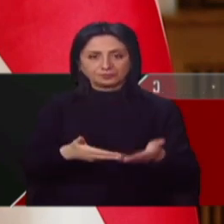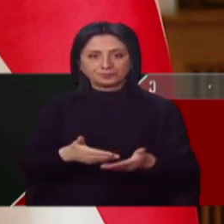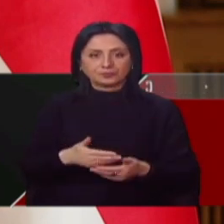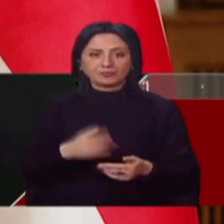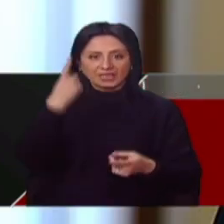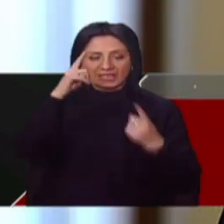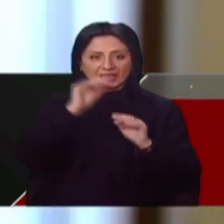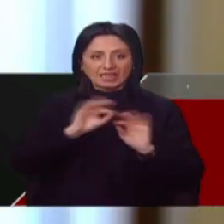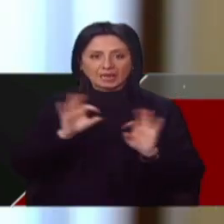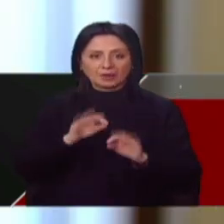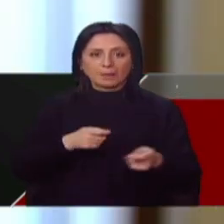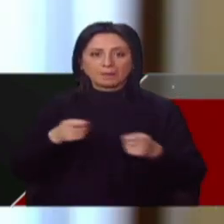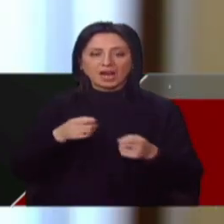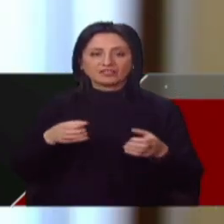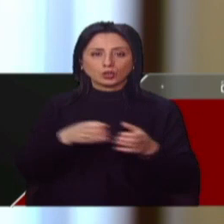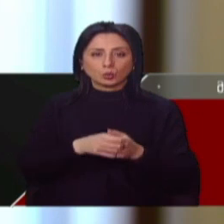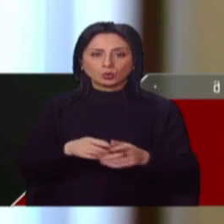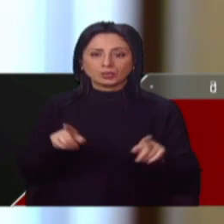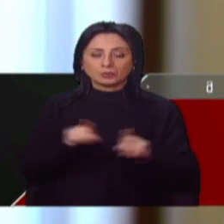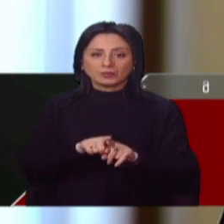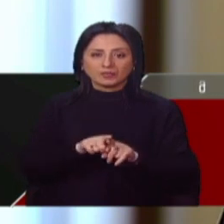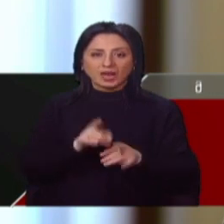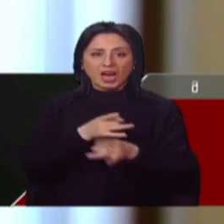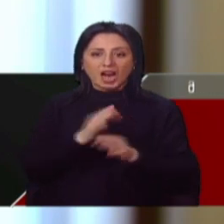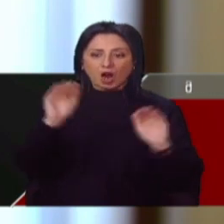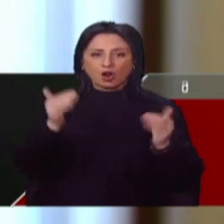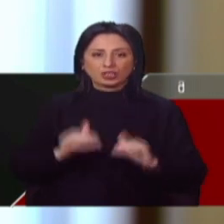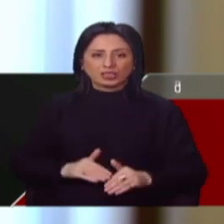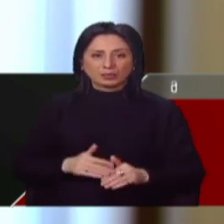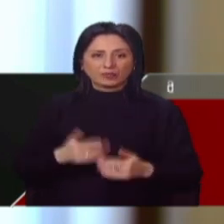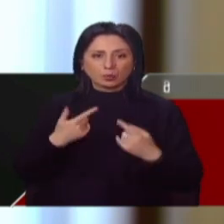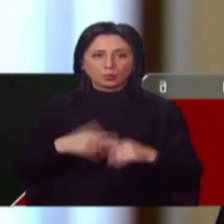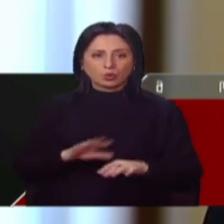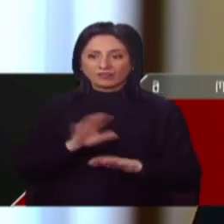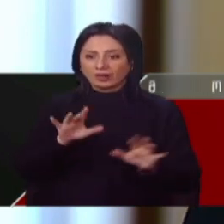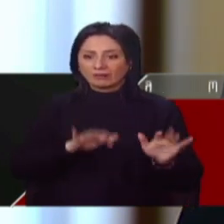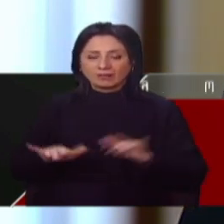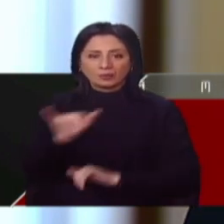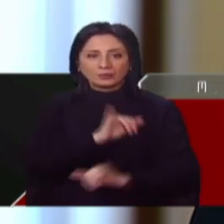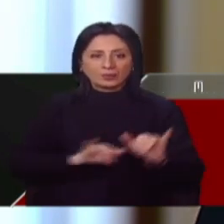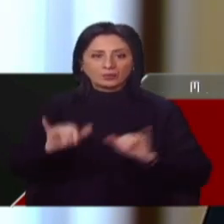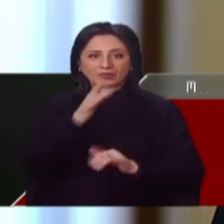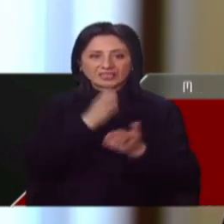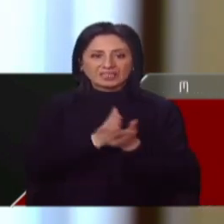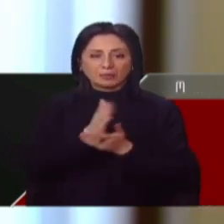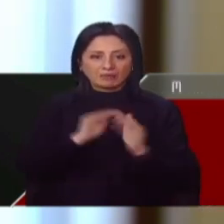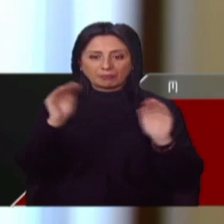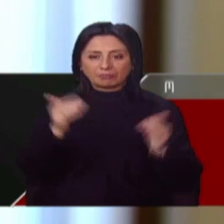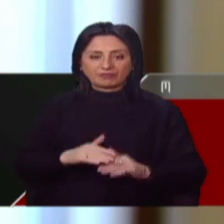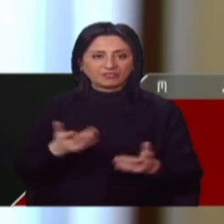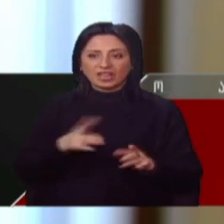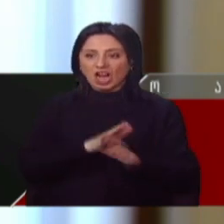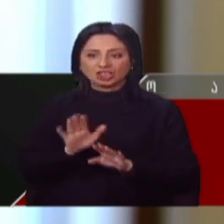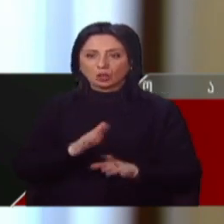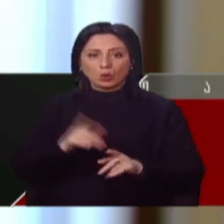შეთავაზებებიც, იდეებიც. Მართველი გუნდი იმდენად არის გაკოტრებული, იმდენად გამოხრა ყველა დაპირება წლების მანძილზე, რომ არც ერთი არ